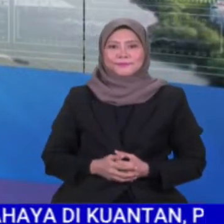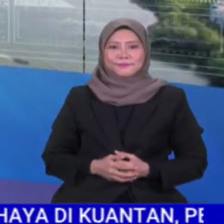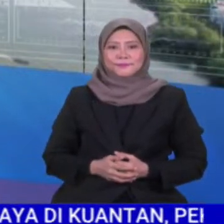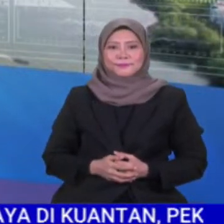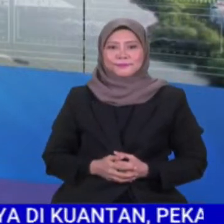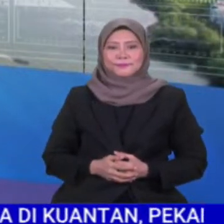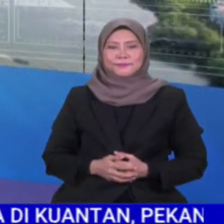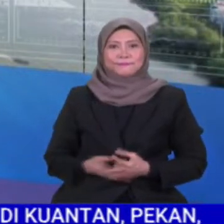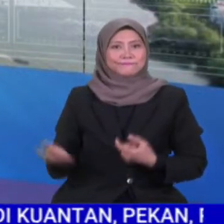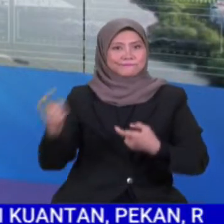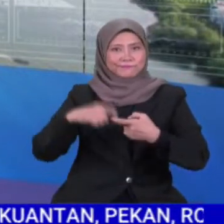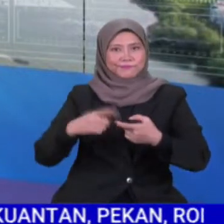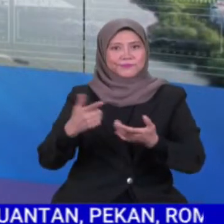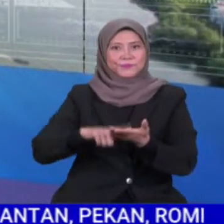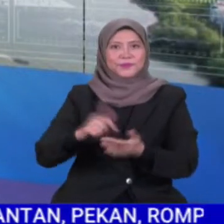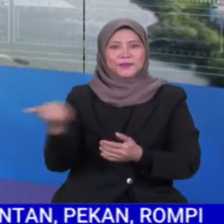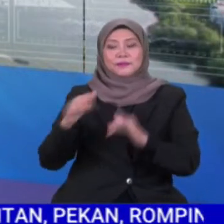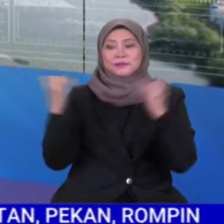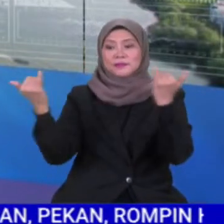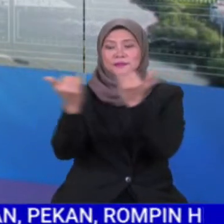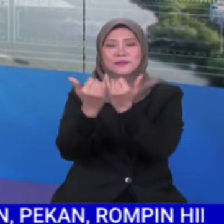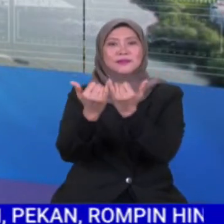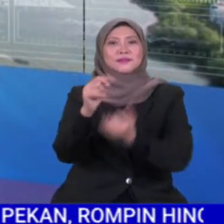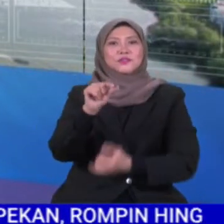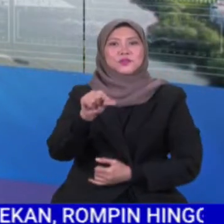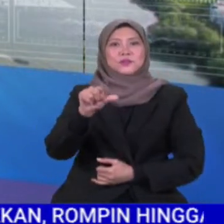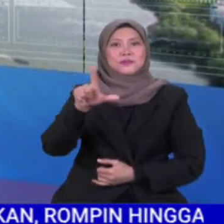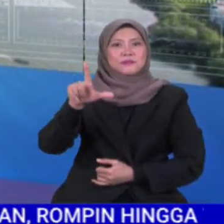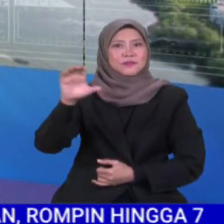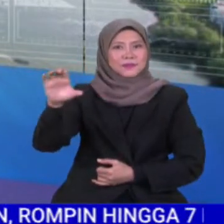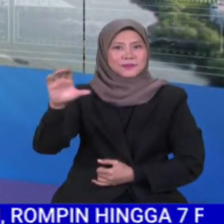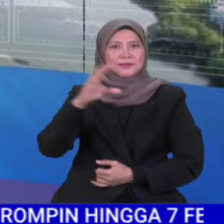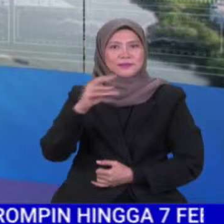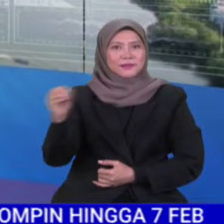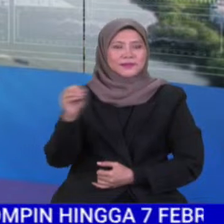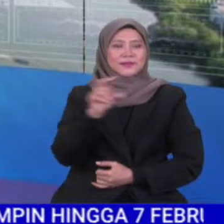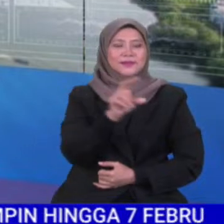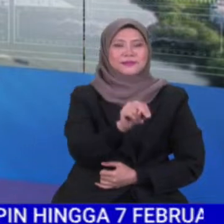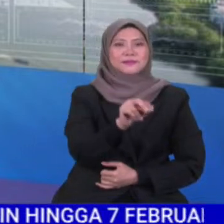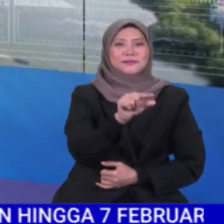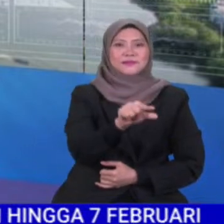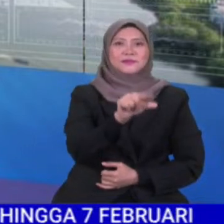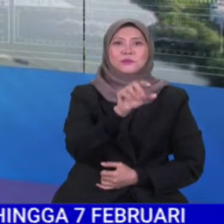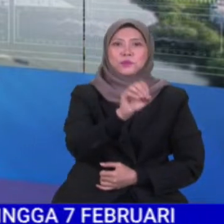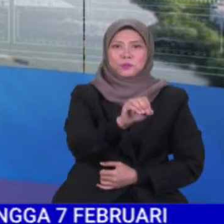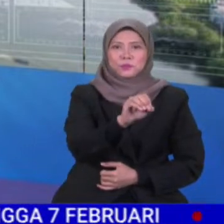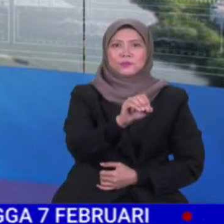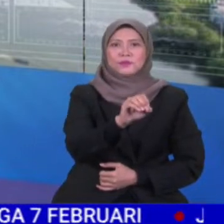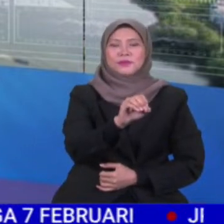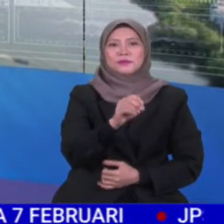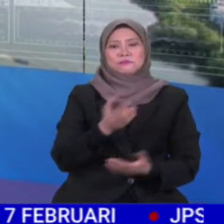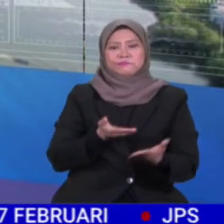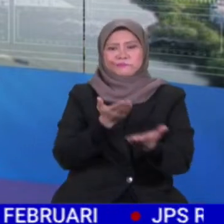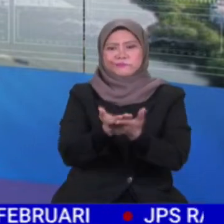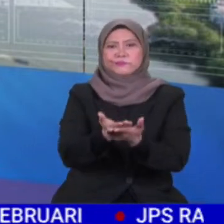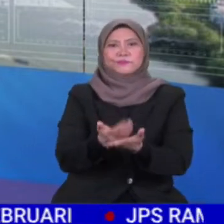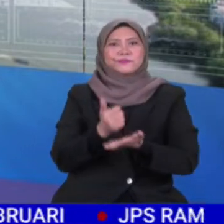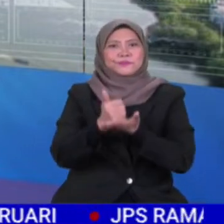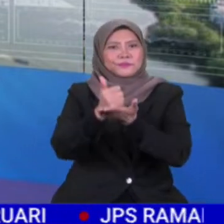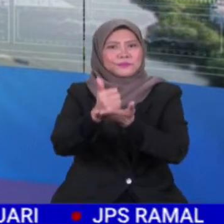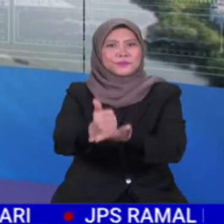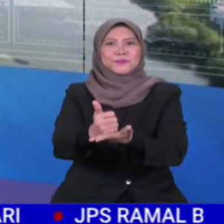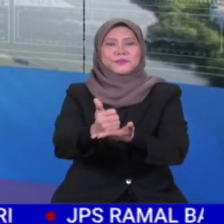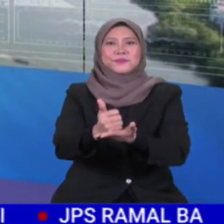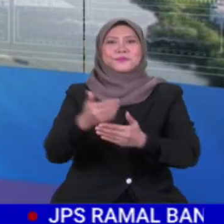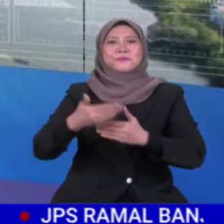Dalam perkembangan berkaitan, syarikat berkaitan kerajaan GLC dan pertubuhan bukan kerajaan NGO disaran menghulurkan